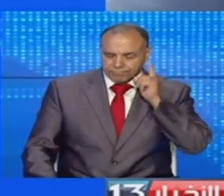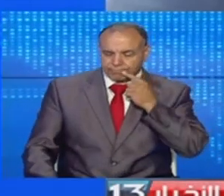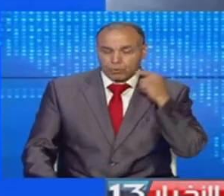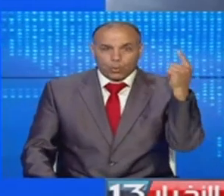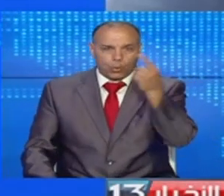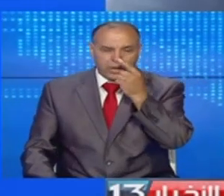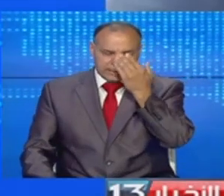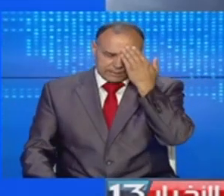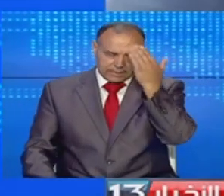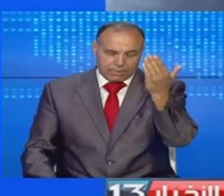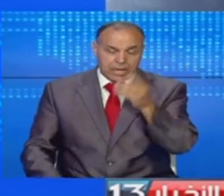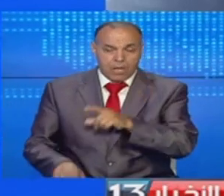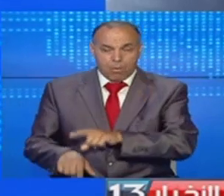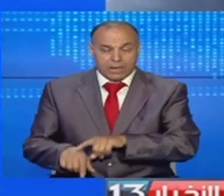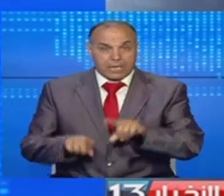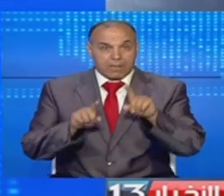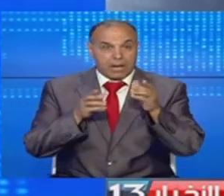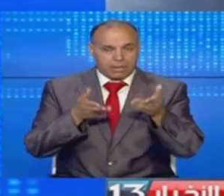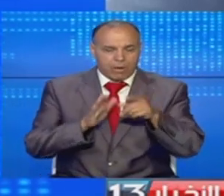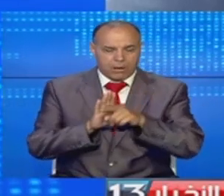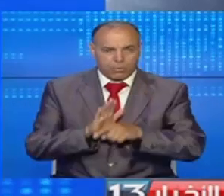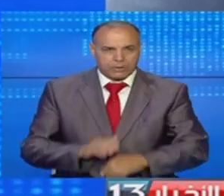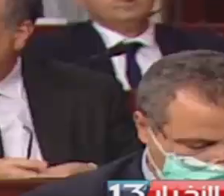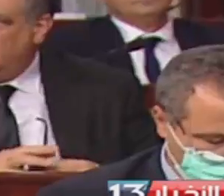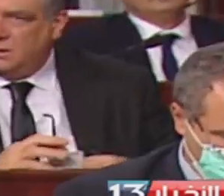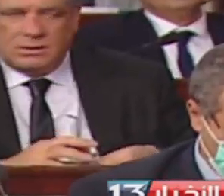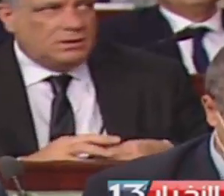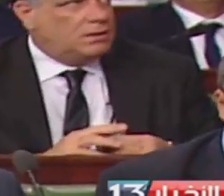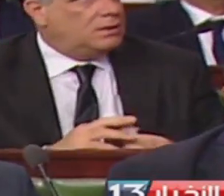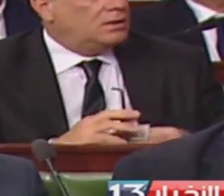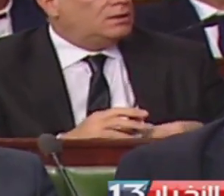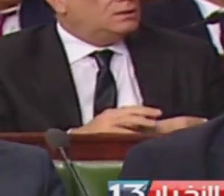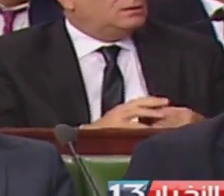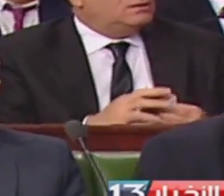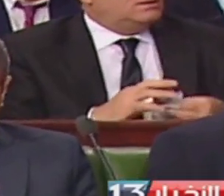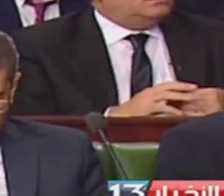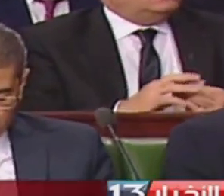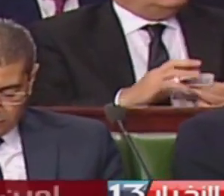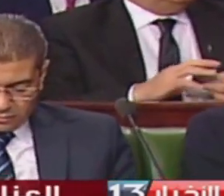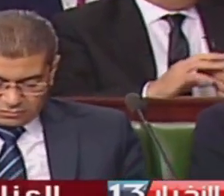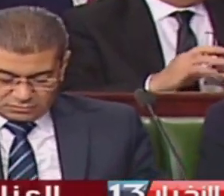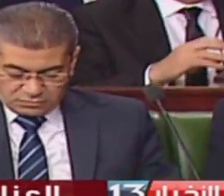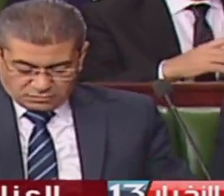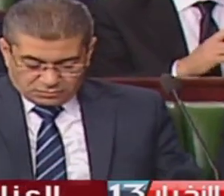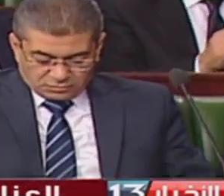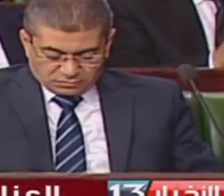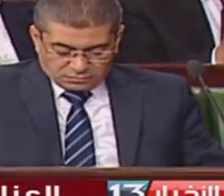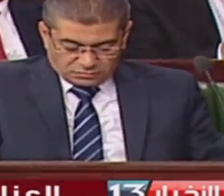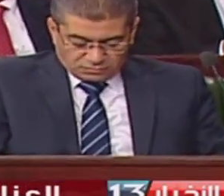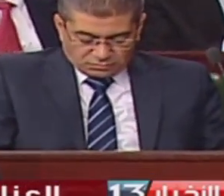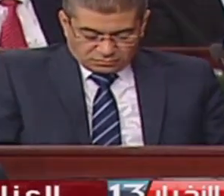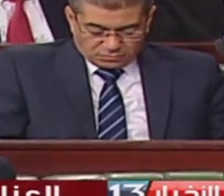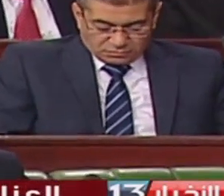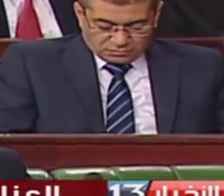10 الظهر من القناة الوطنية الأولى، ونستهلها بالعناوين. جلسة عامة بمجلس نواب الشعب لمناقشة تقرير